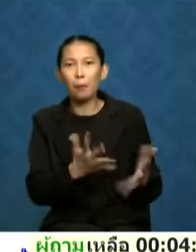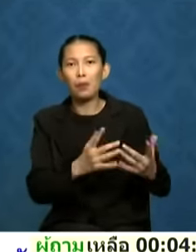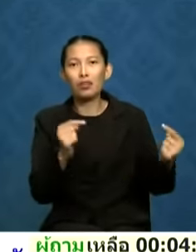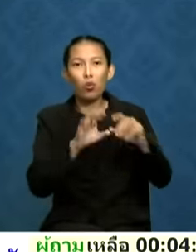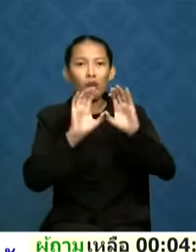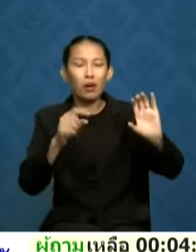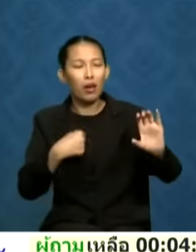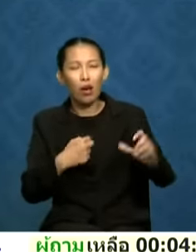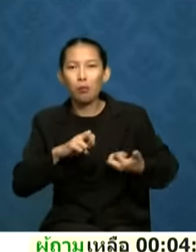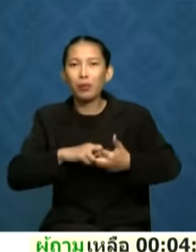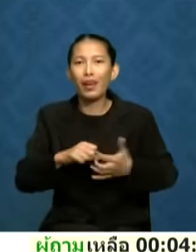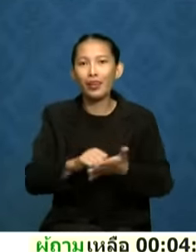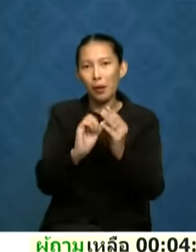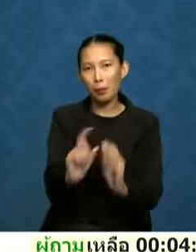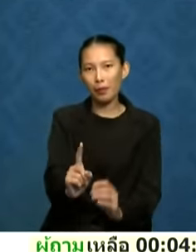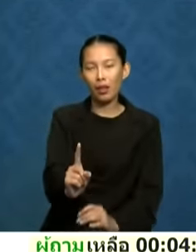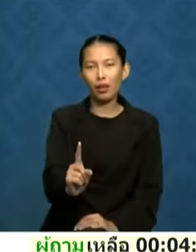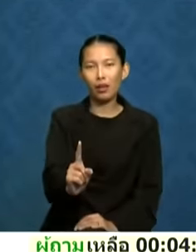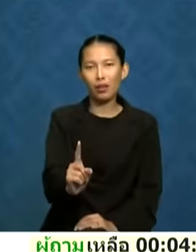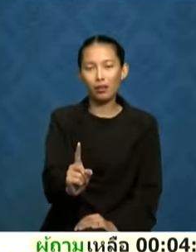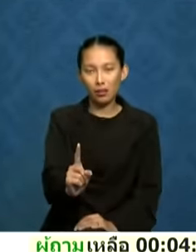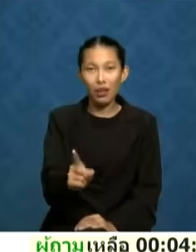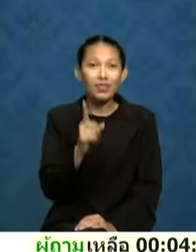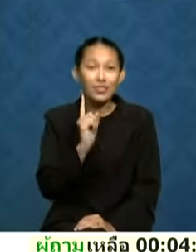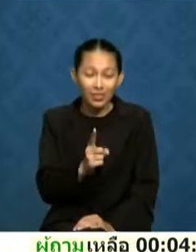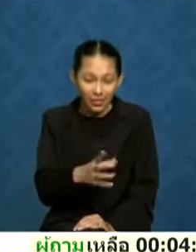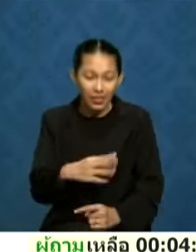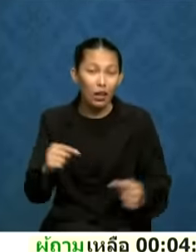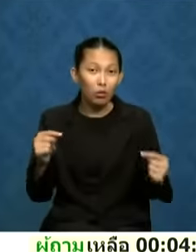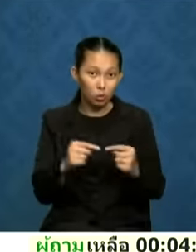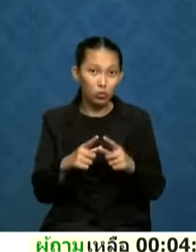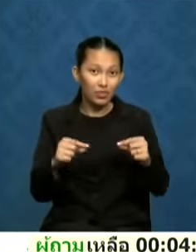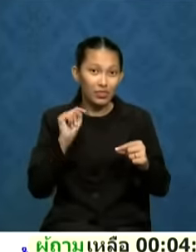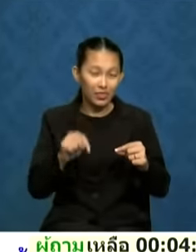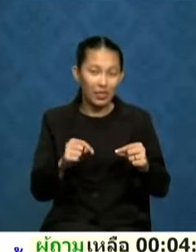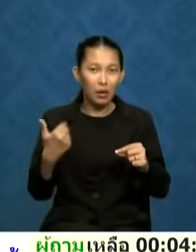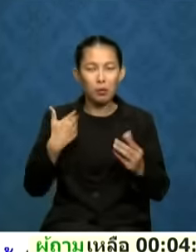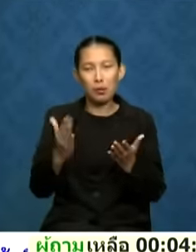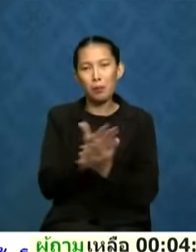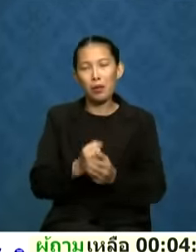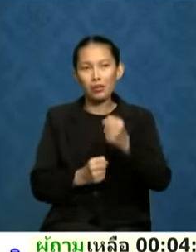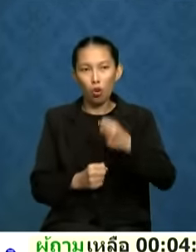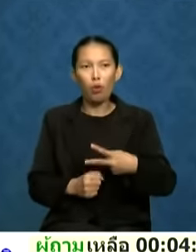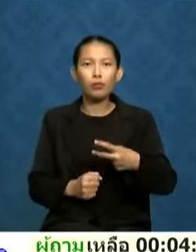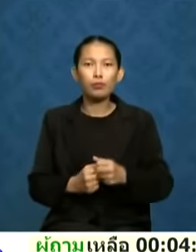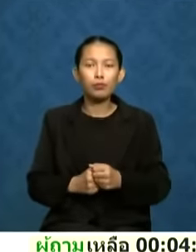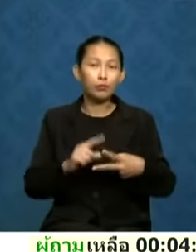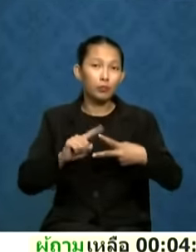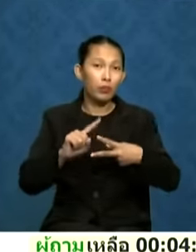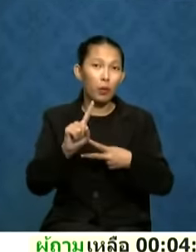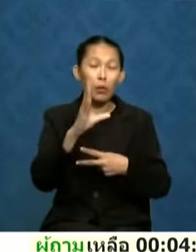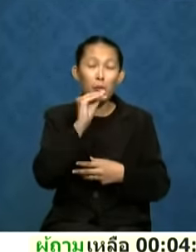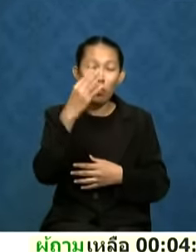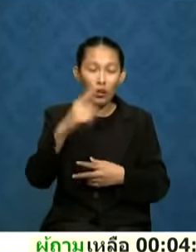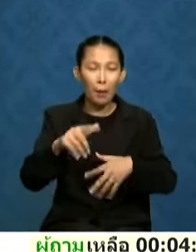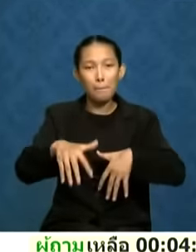ลเราจะแ้ปัหเรนยไงจิ จร คดีเรื่องนี้มัมออกเป็สองส่วนสวแรกผมพดไปแลว